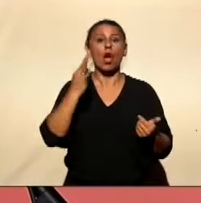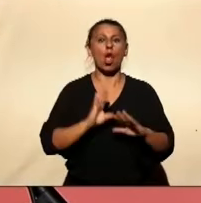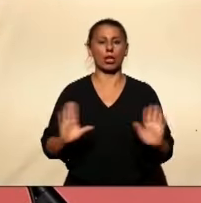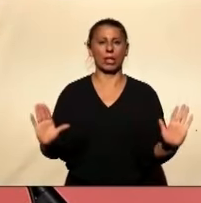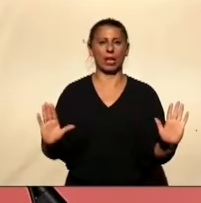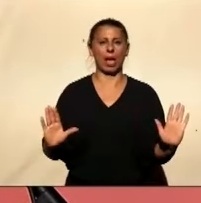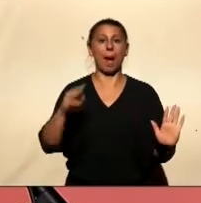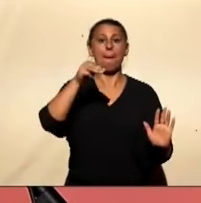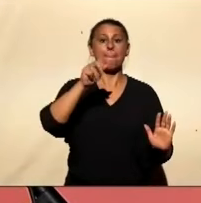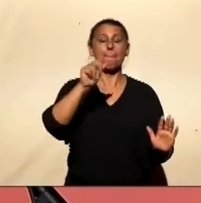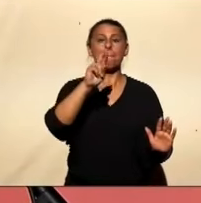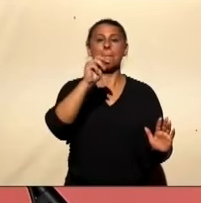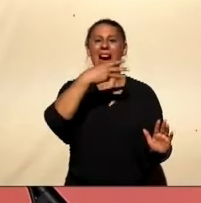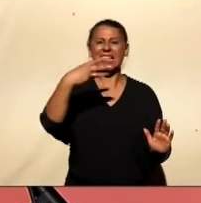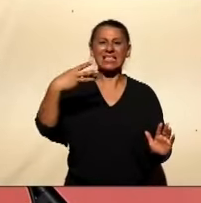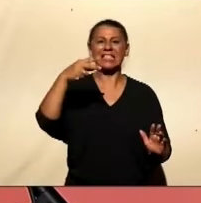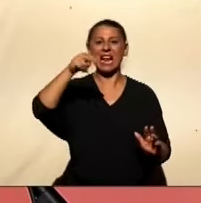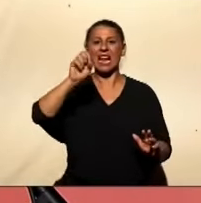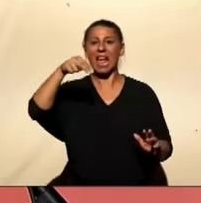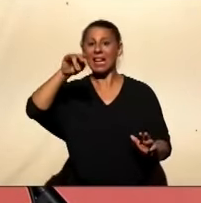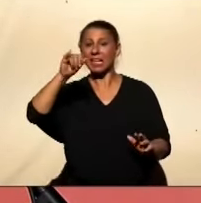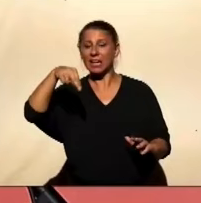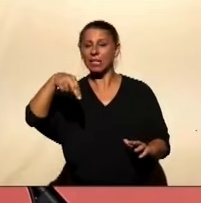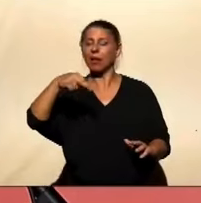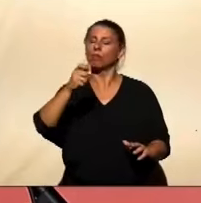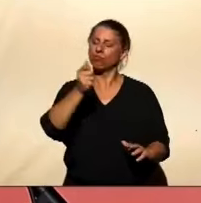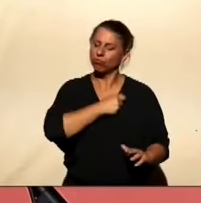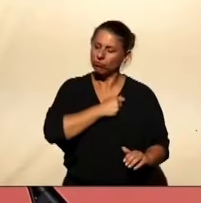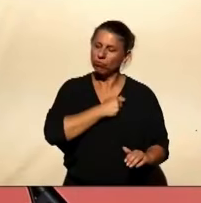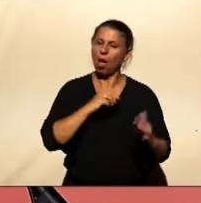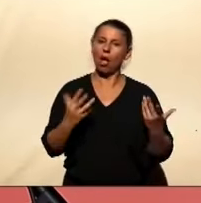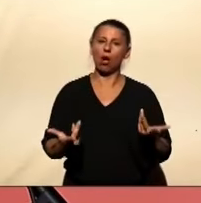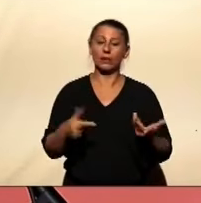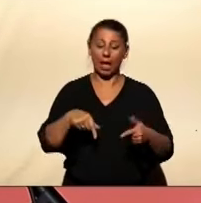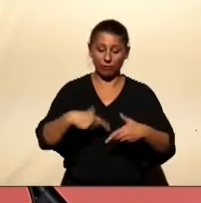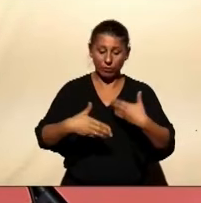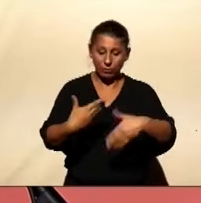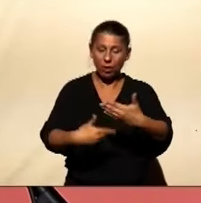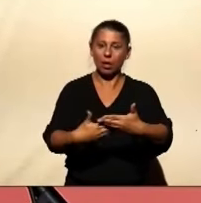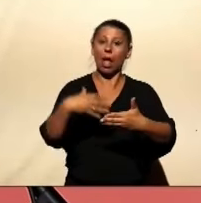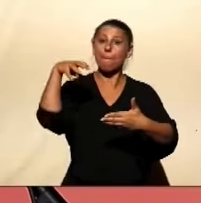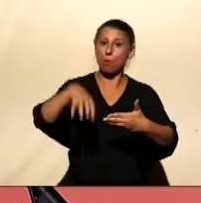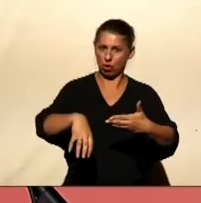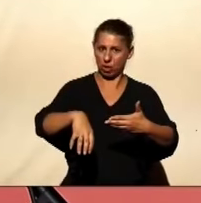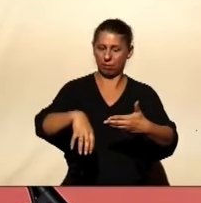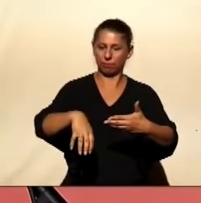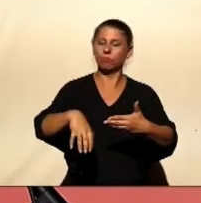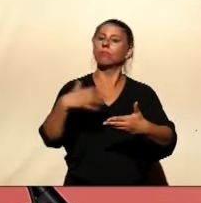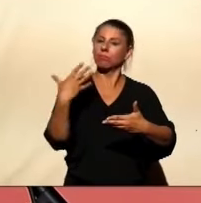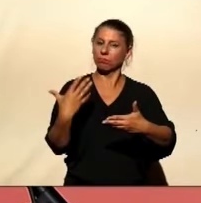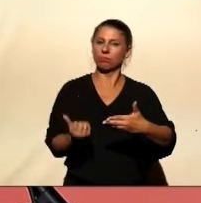το μαρξισμό-λενινισμό και με την πεποίθηση ότι τα γεγονότα της εποχής μας